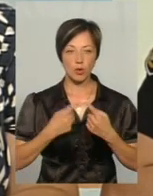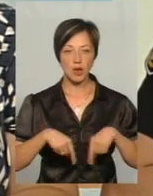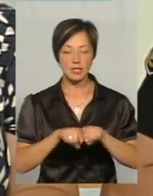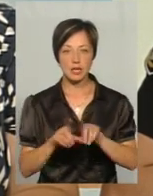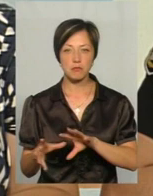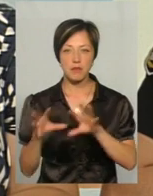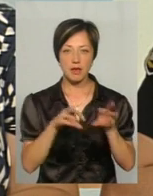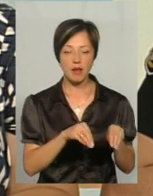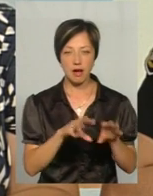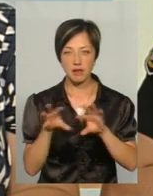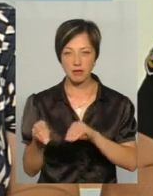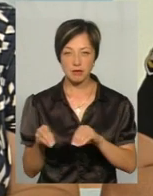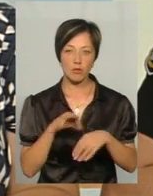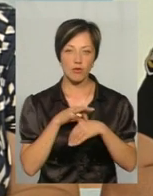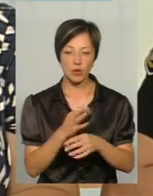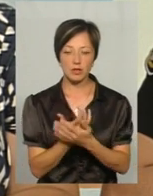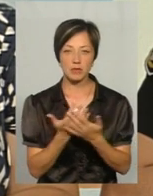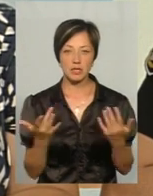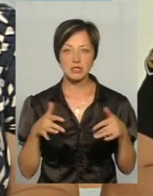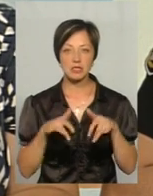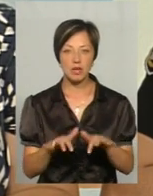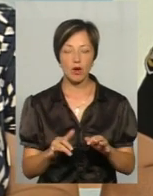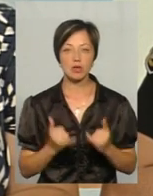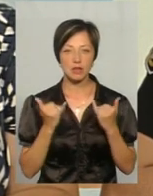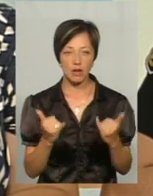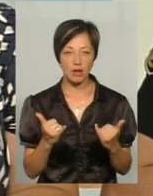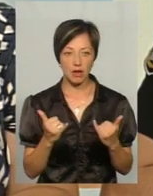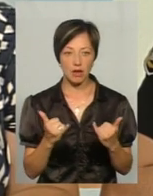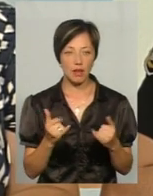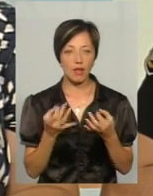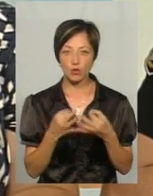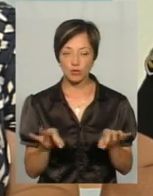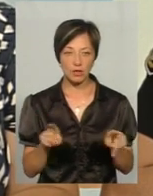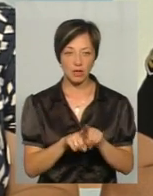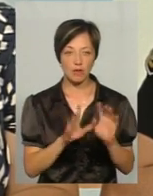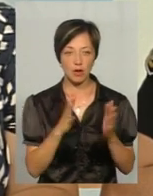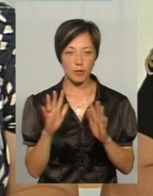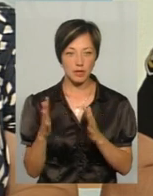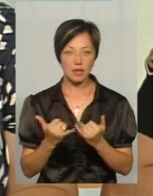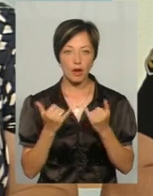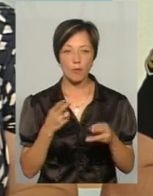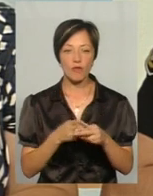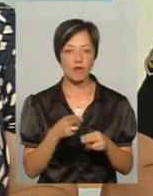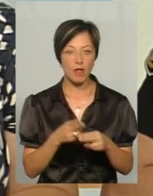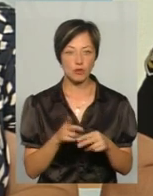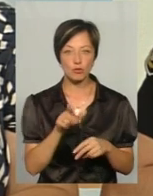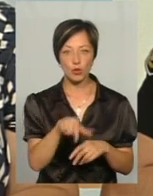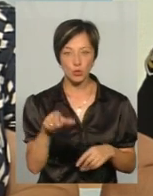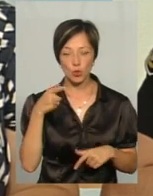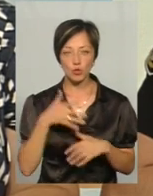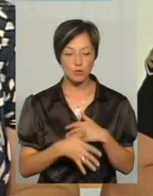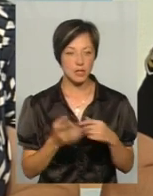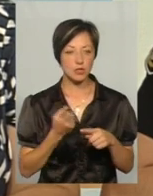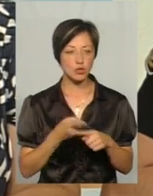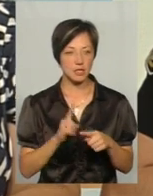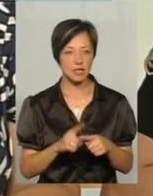міграції проводимо різні заходи для недопущення таких випадків, для профілактики, щоб люди розуміли, що це